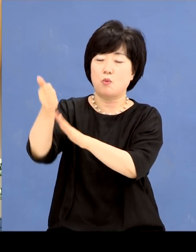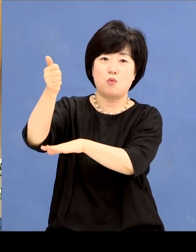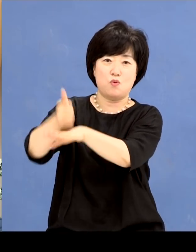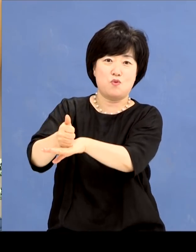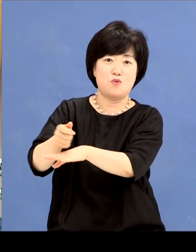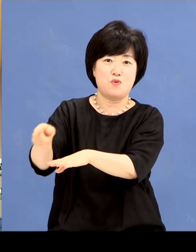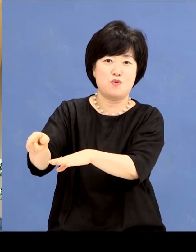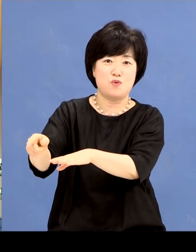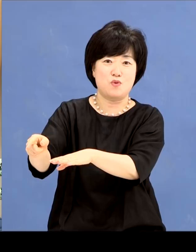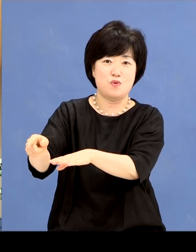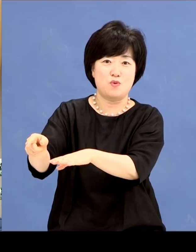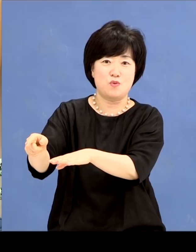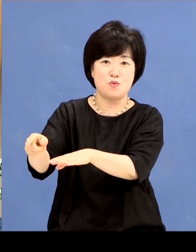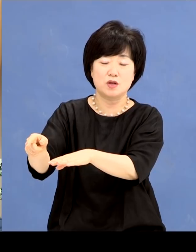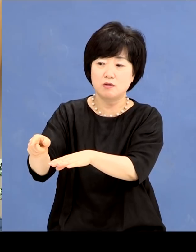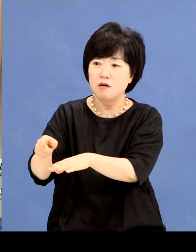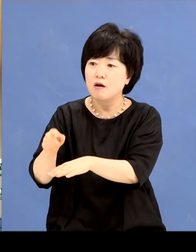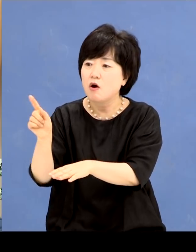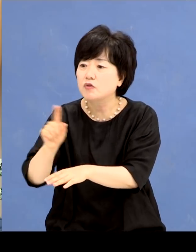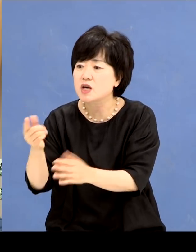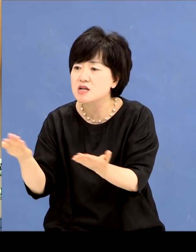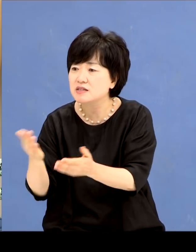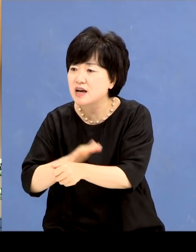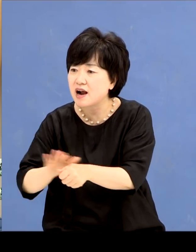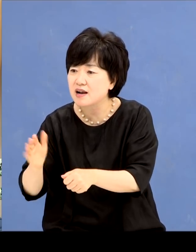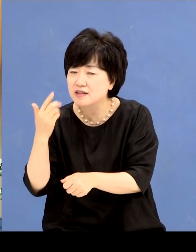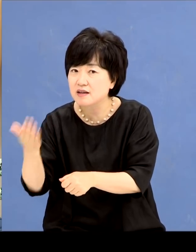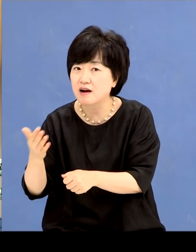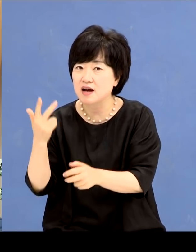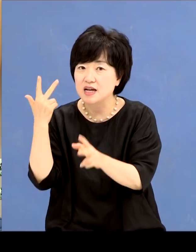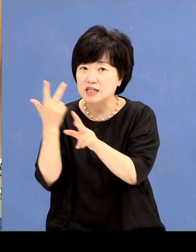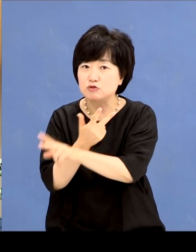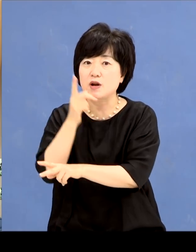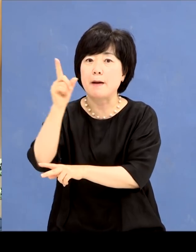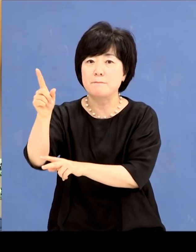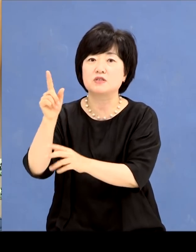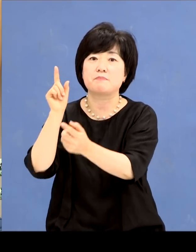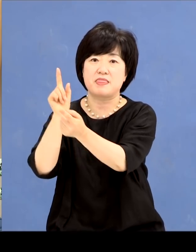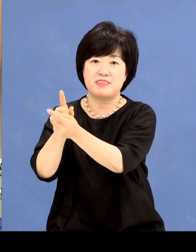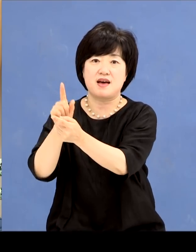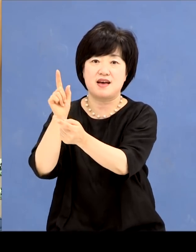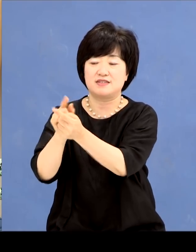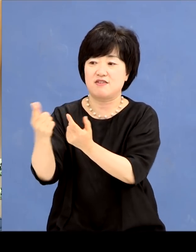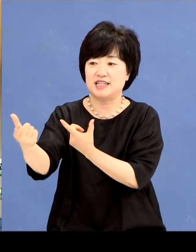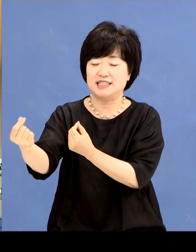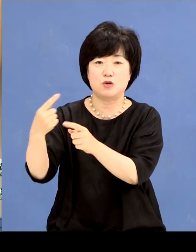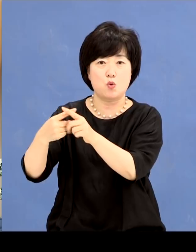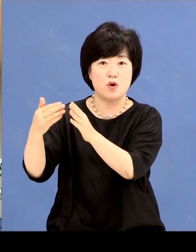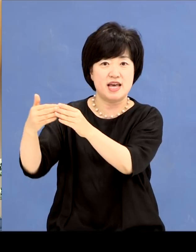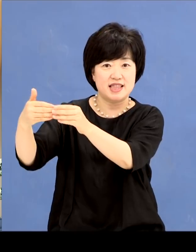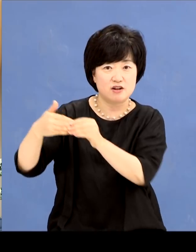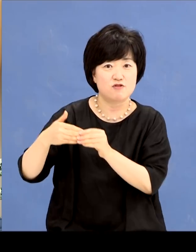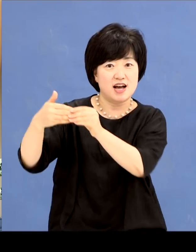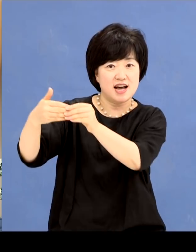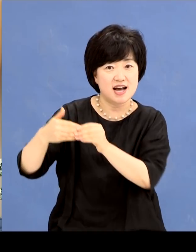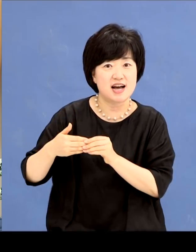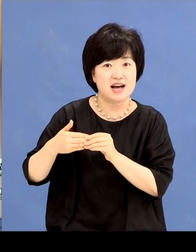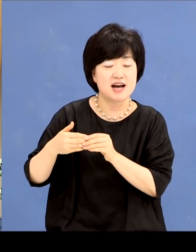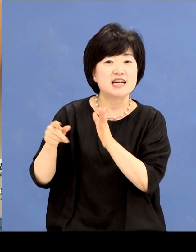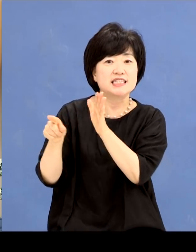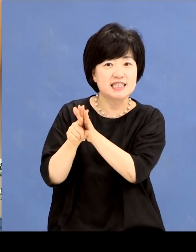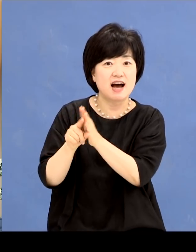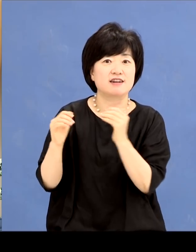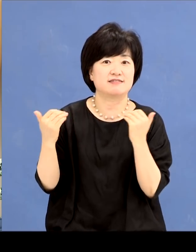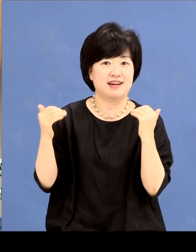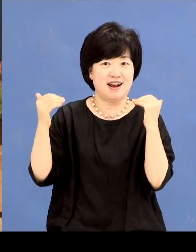케이스인 거죠. 네. 그래서 이 친구를 제가 깊이 인터뷰를 해보니 제가 이 친구를 일주일마다 한 번씩 만났어요. 그러면서 저와 함께 교회도 다녔었는데 이 신앙적인